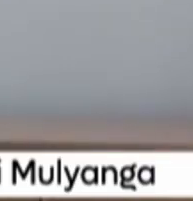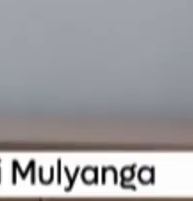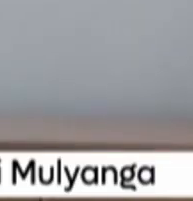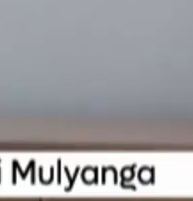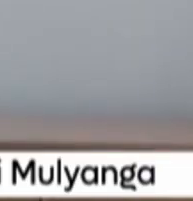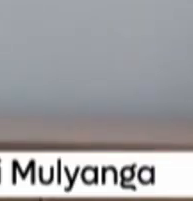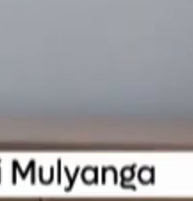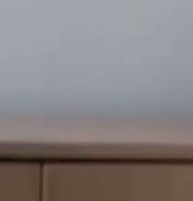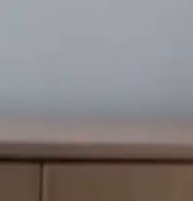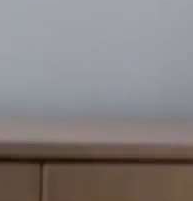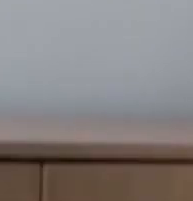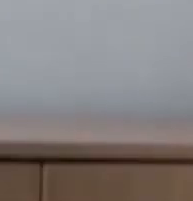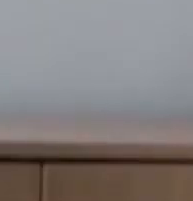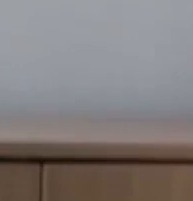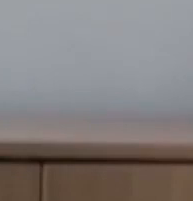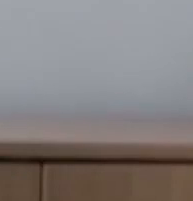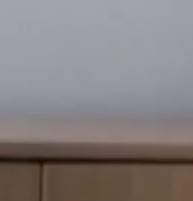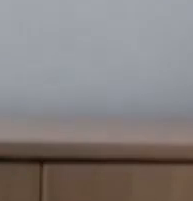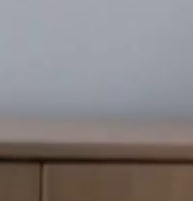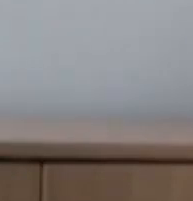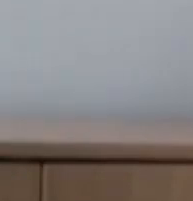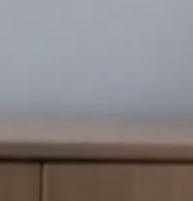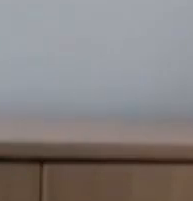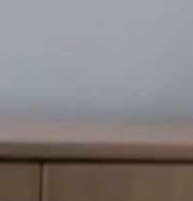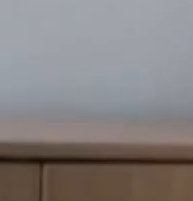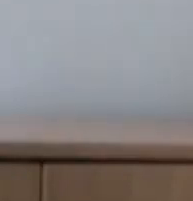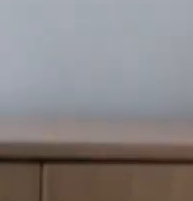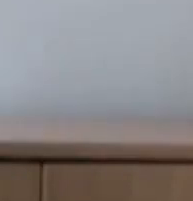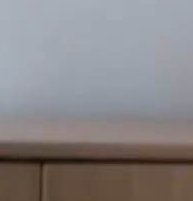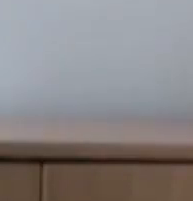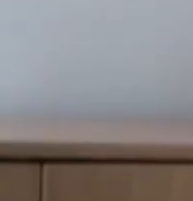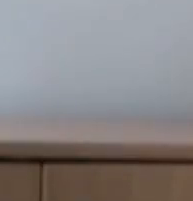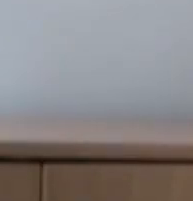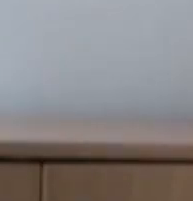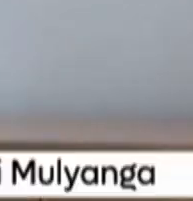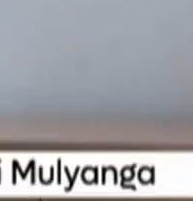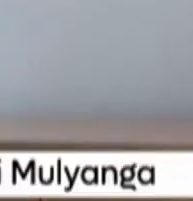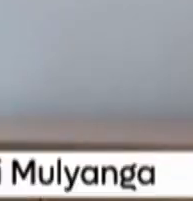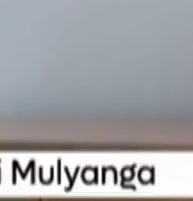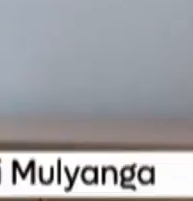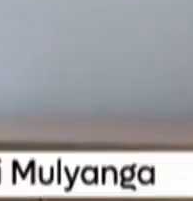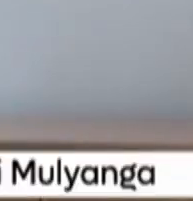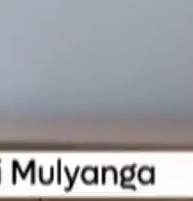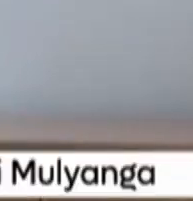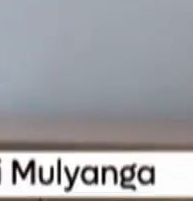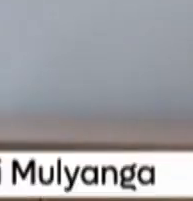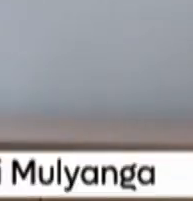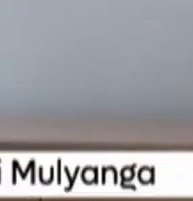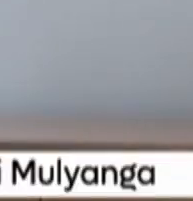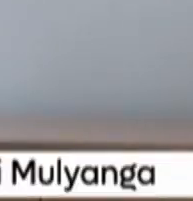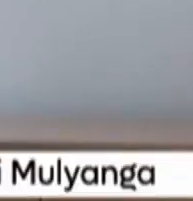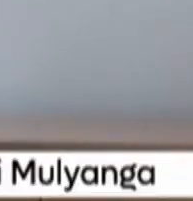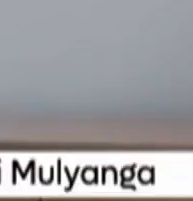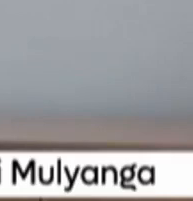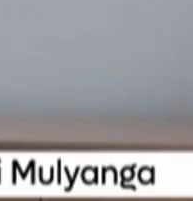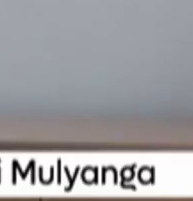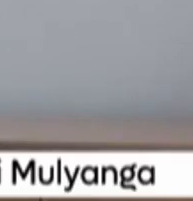kika mulimu ebyobuwangwa era ebikola mu bwakabaka